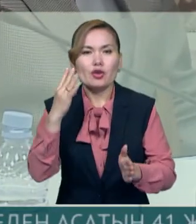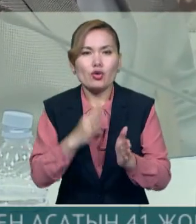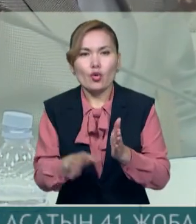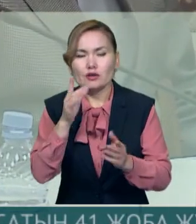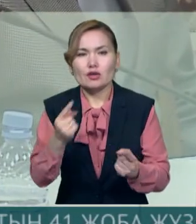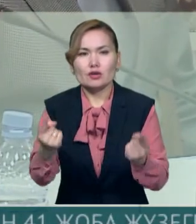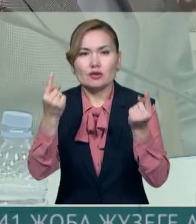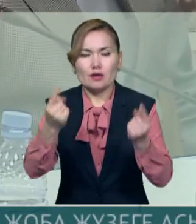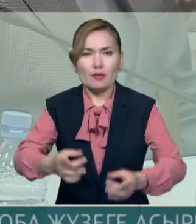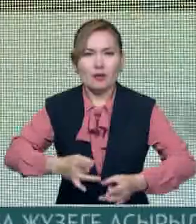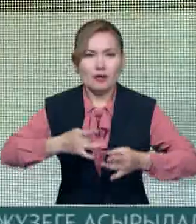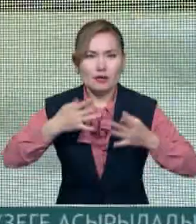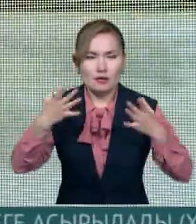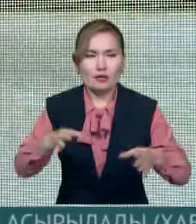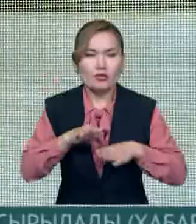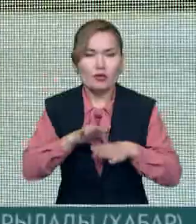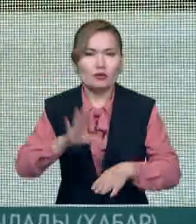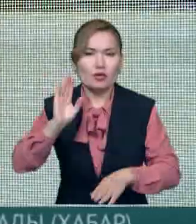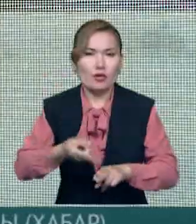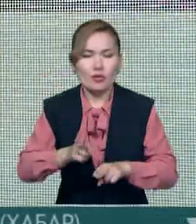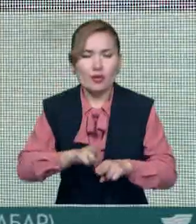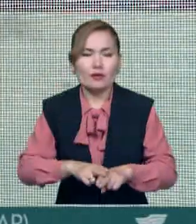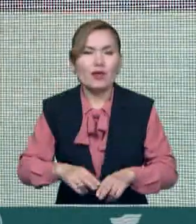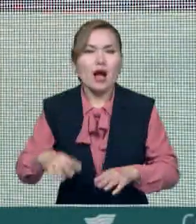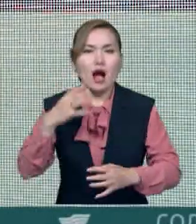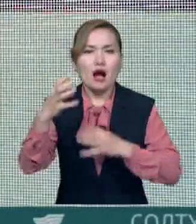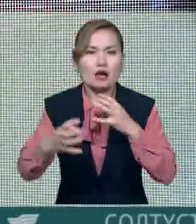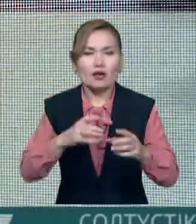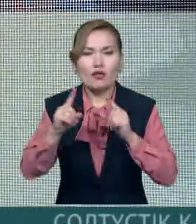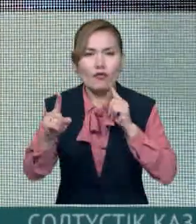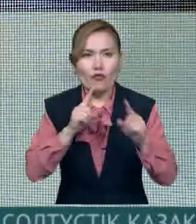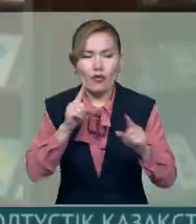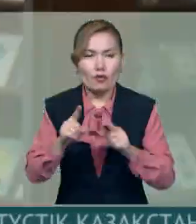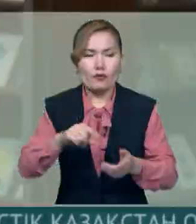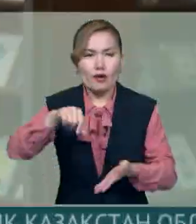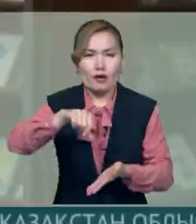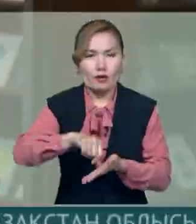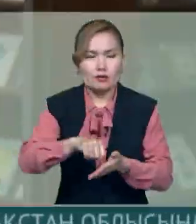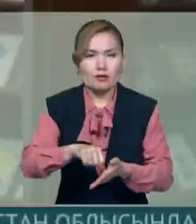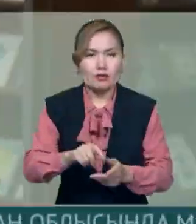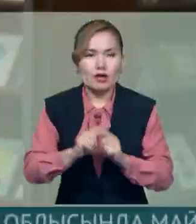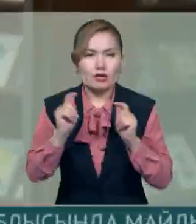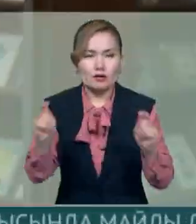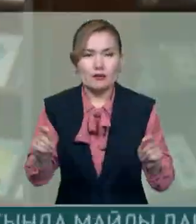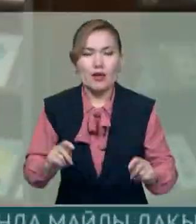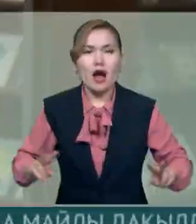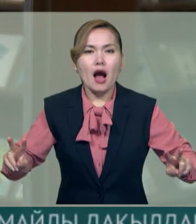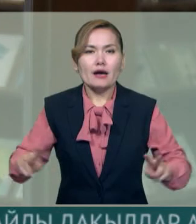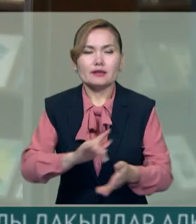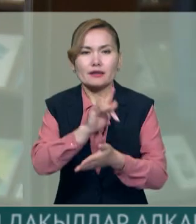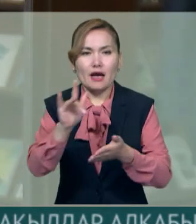Қазақстанда ерекше ықыласпен атап өтпек. Осы мақсатта халықаралық форум ұйымдастырылды. Айтматов жылының Астанада басталып